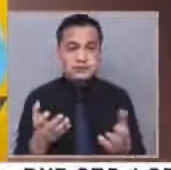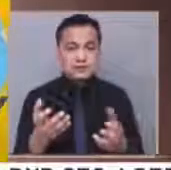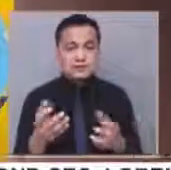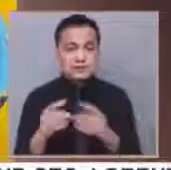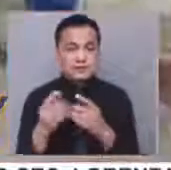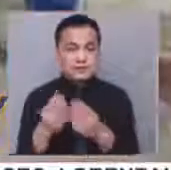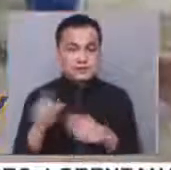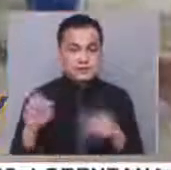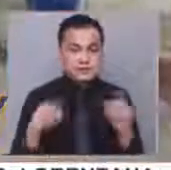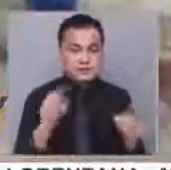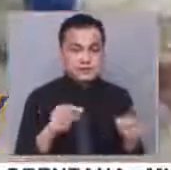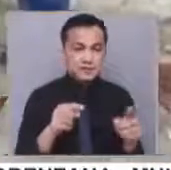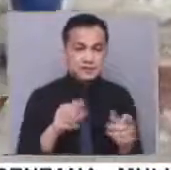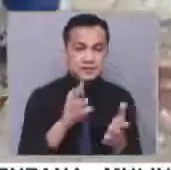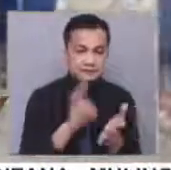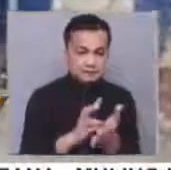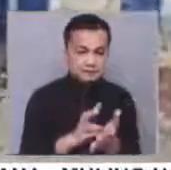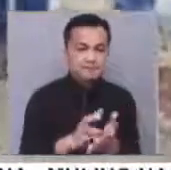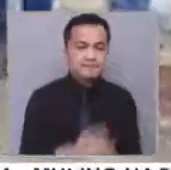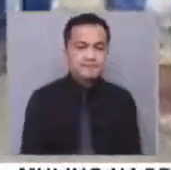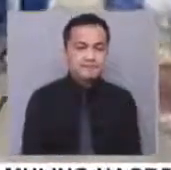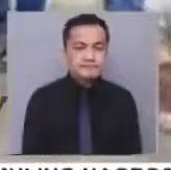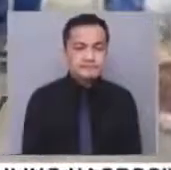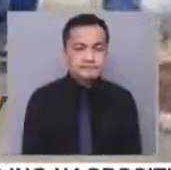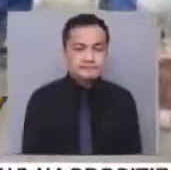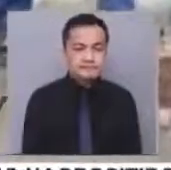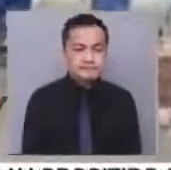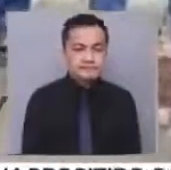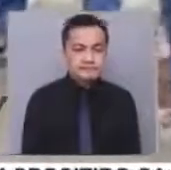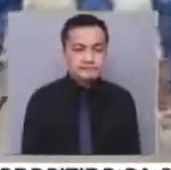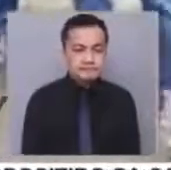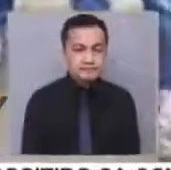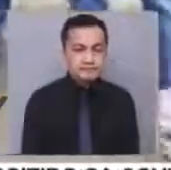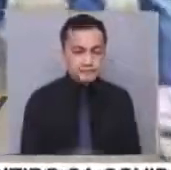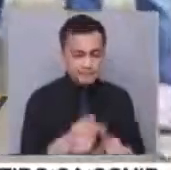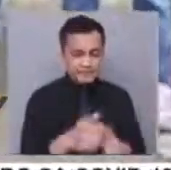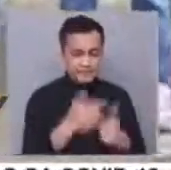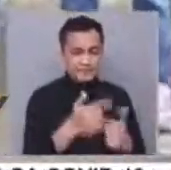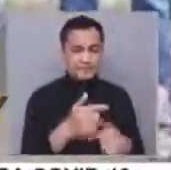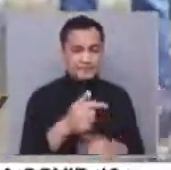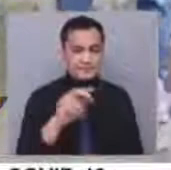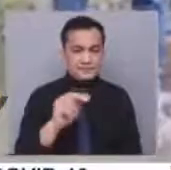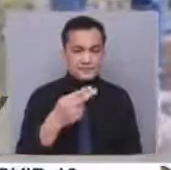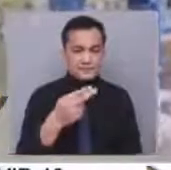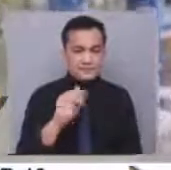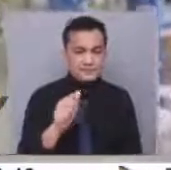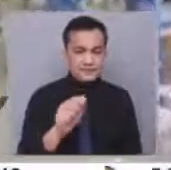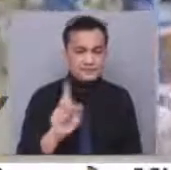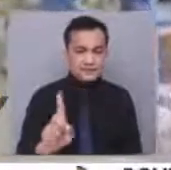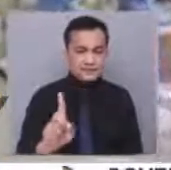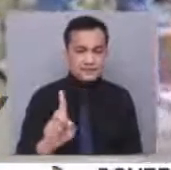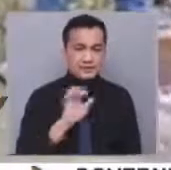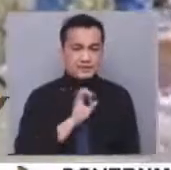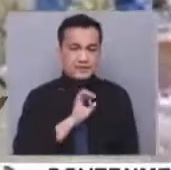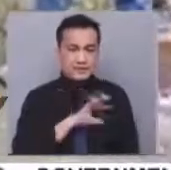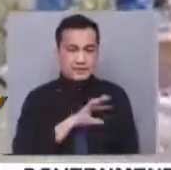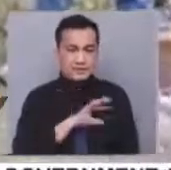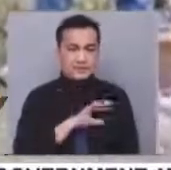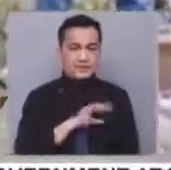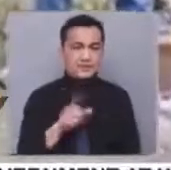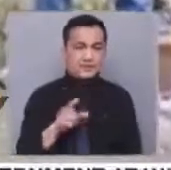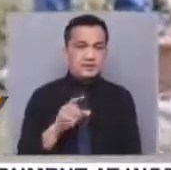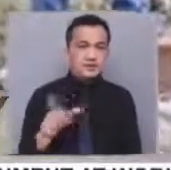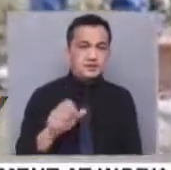sa lungsod. I-turn over na ng National Housing Authority sa isang benepisyaryo ng Comprehensive Social Benefit